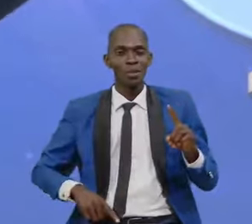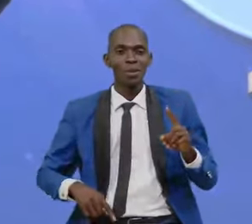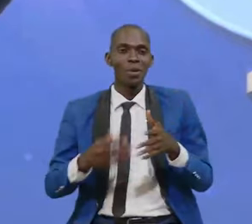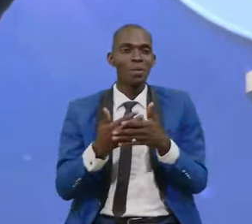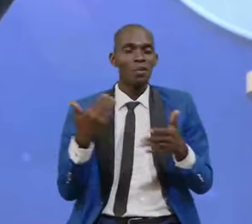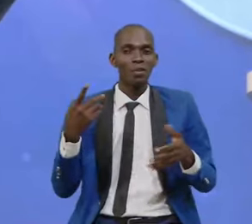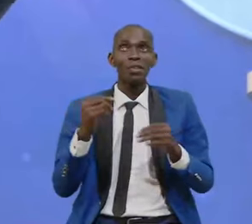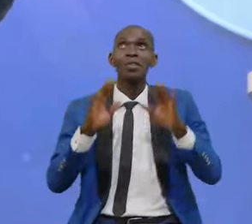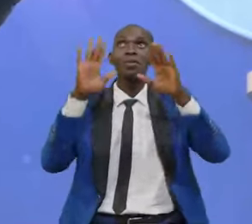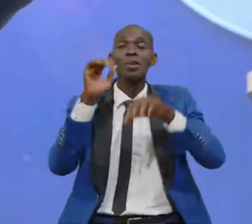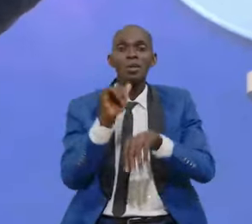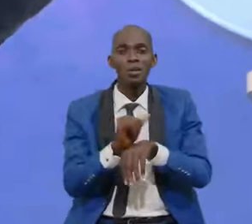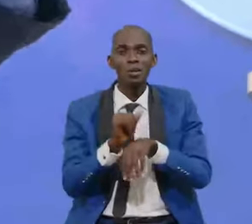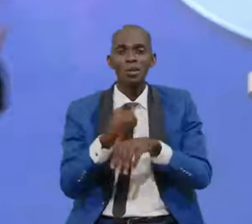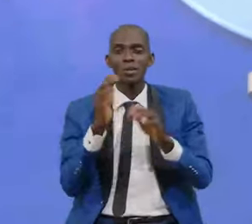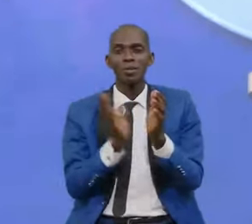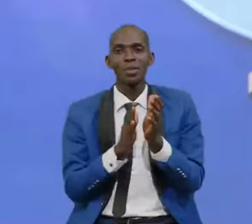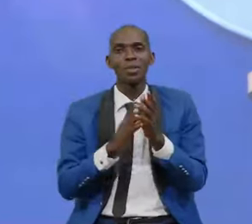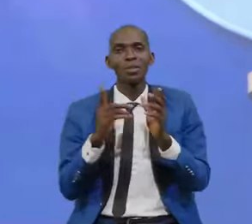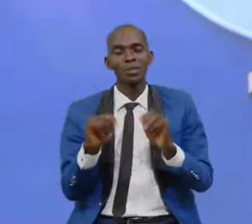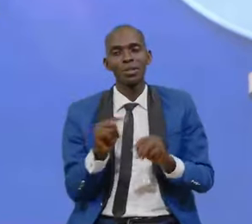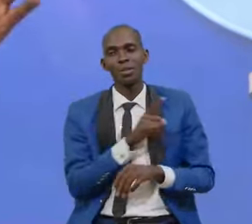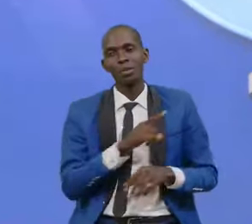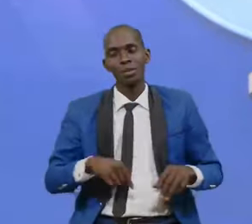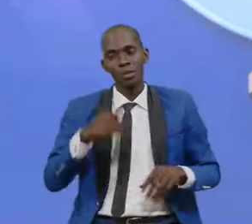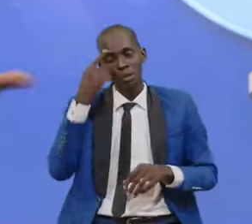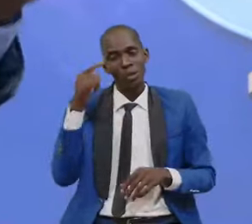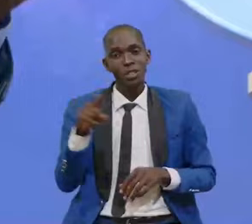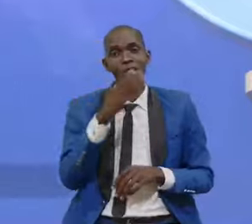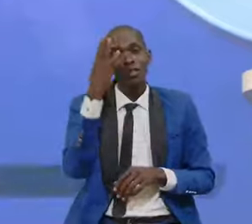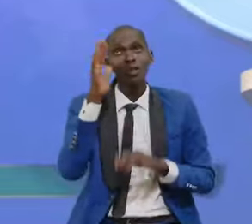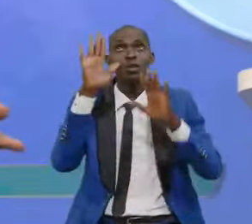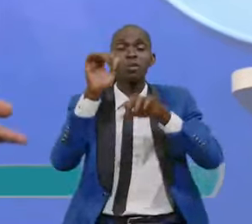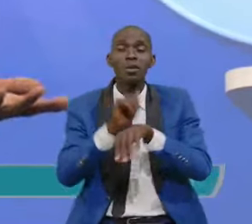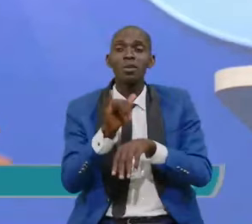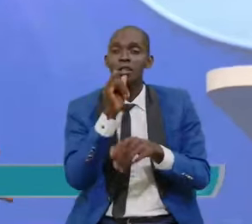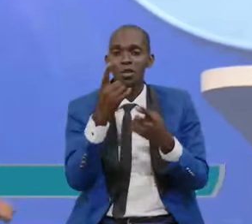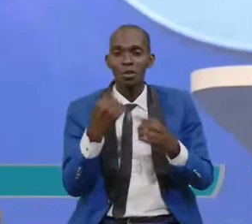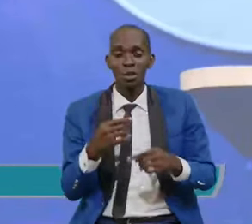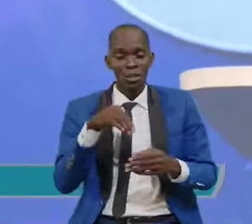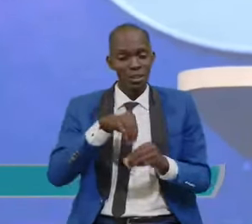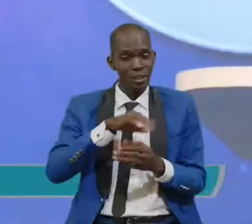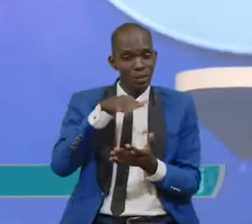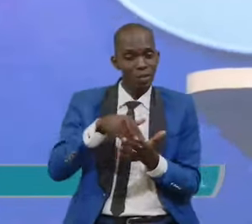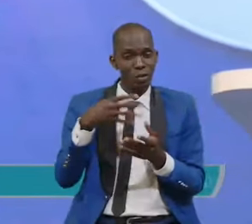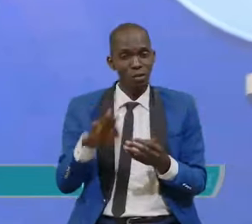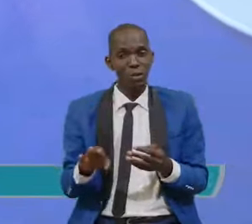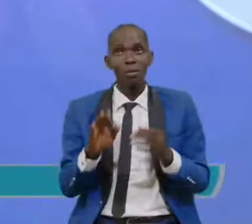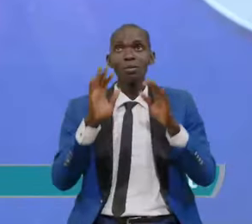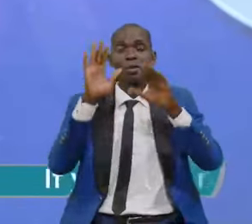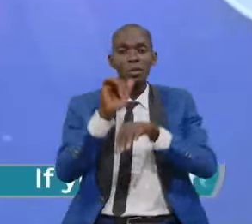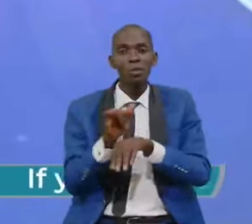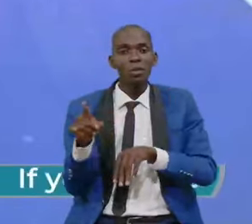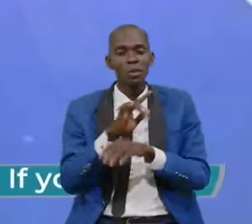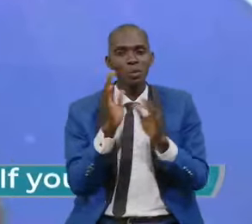Avant les miracles, ils ont loué Dieu. Ils savaient que ça venait. Au milieu des miracles, ils ont loué Dieu parce qu'ils savaient que ça se passe. Et